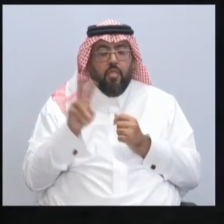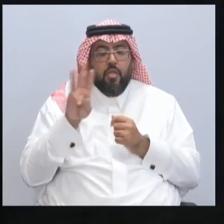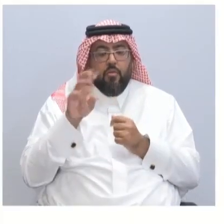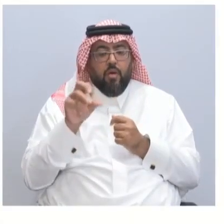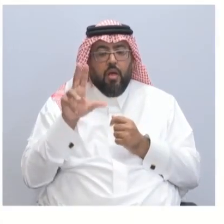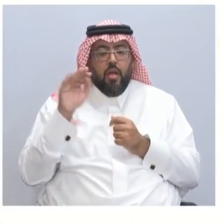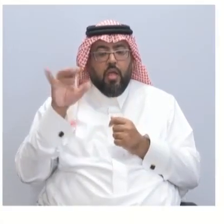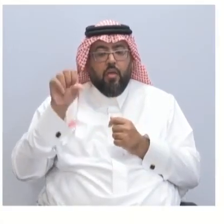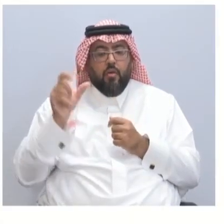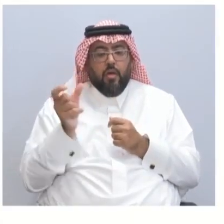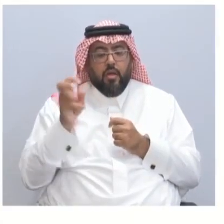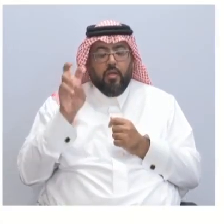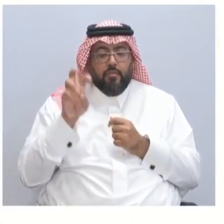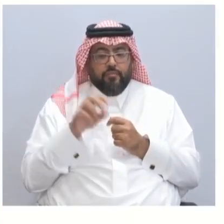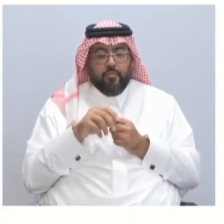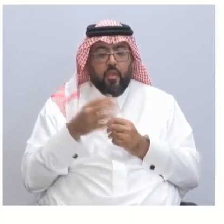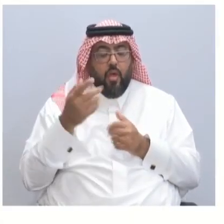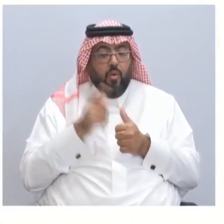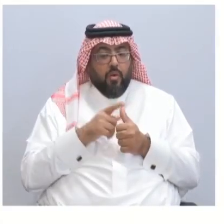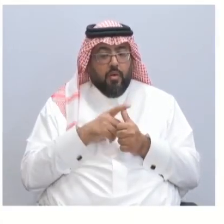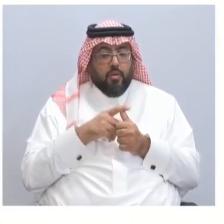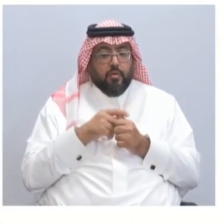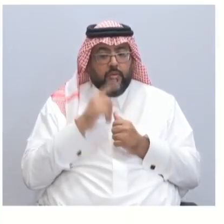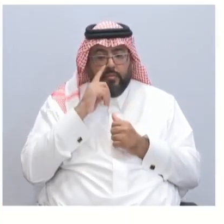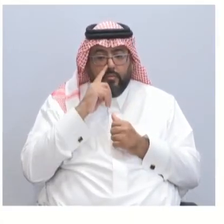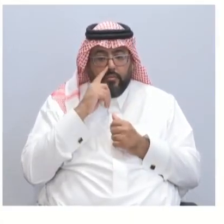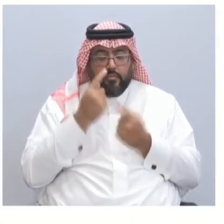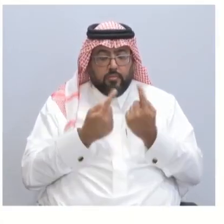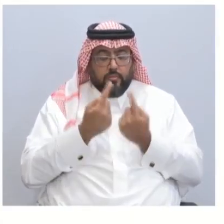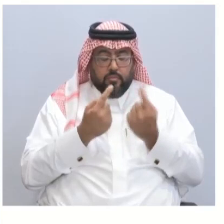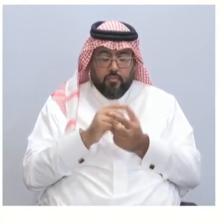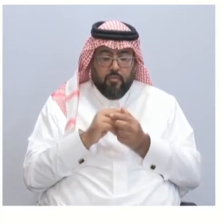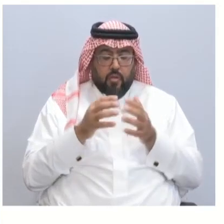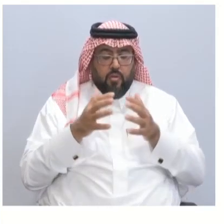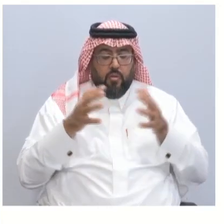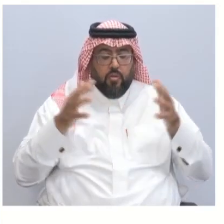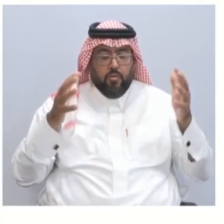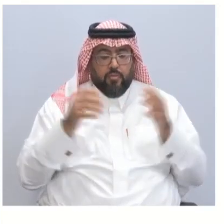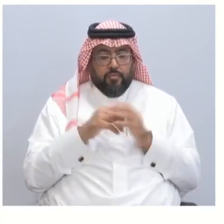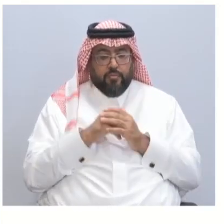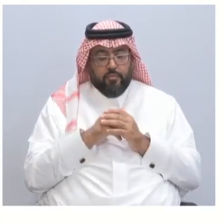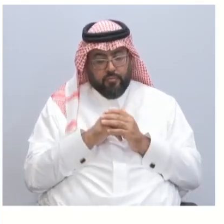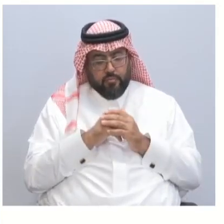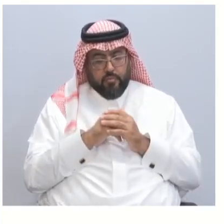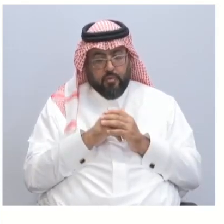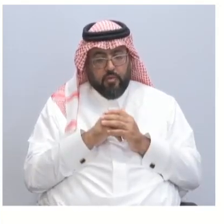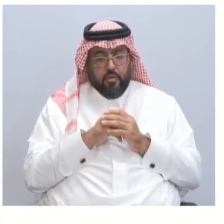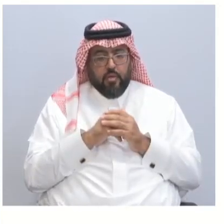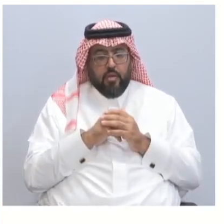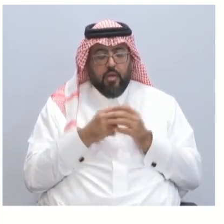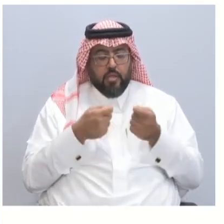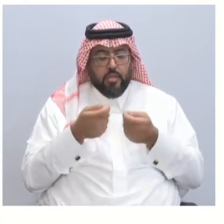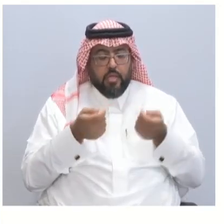الحيوانيه الزراعه اولا الزراعه توسعت دول مجس التعاون في القطاع